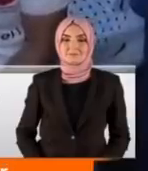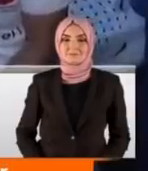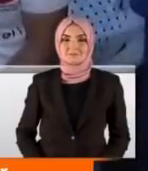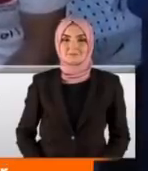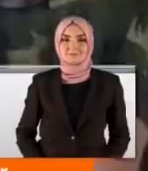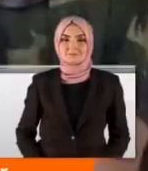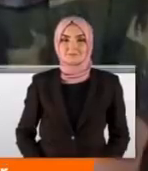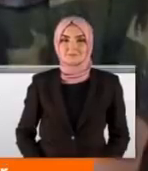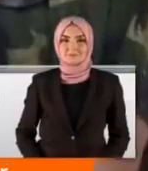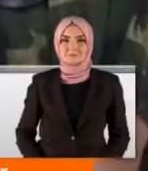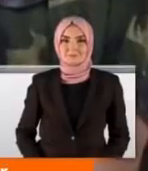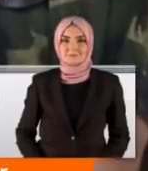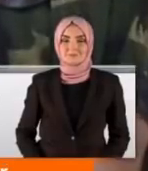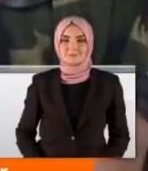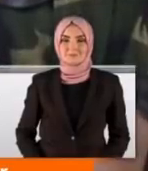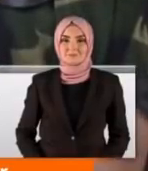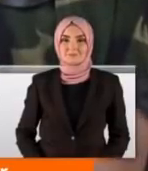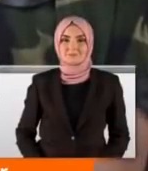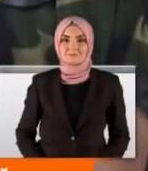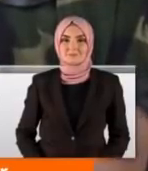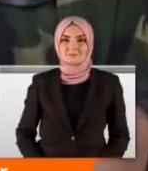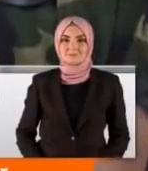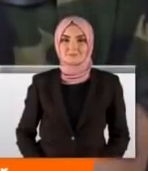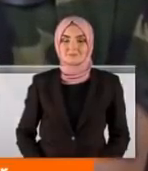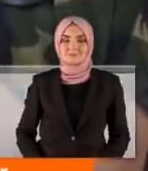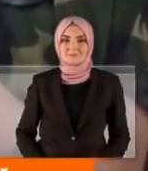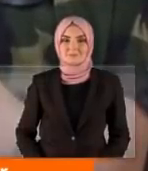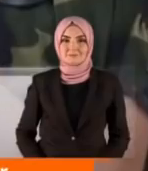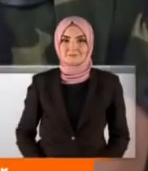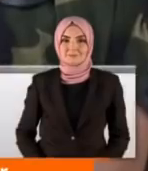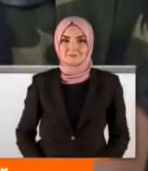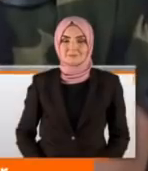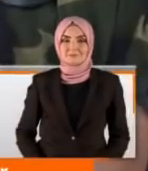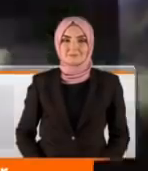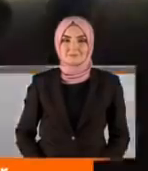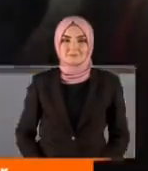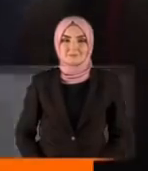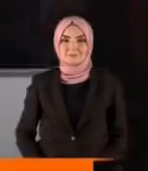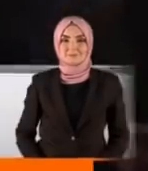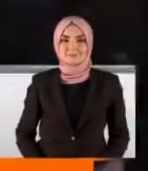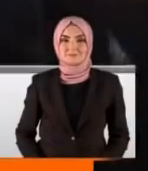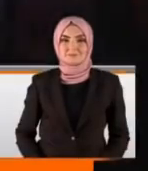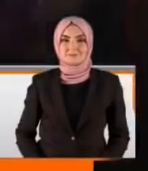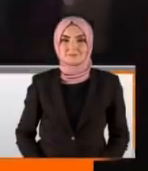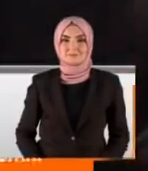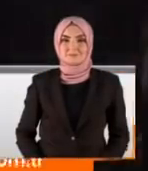Diyarbakır annelerinin bedduası onları vuracaktır. İnşallah, inşallah.